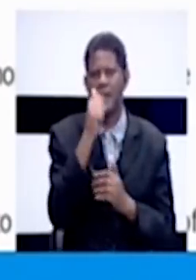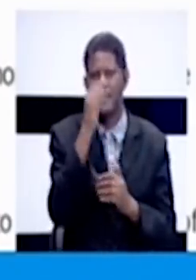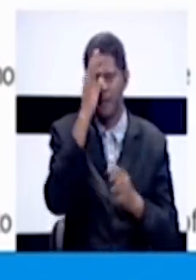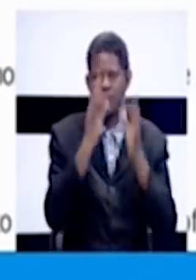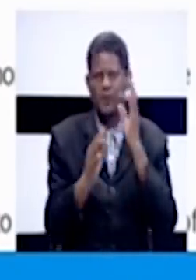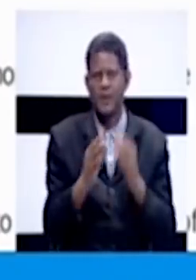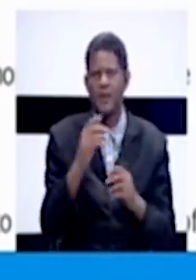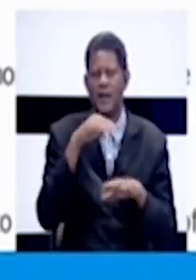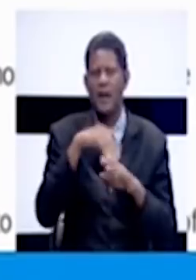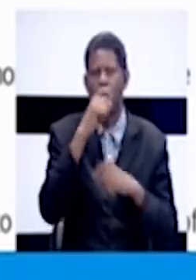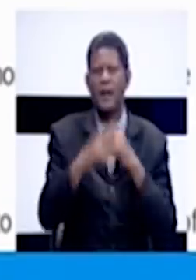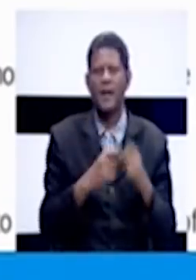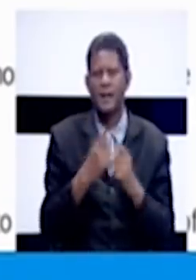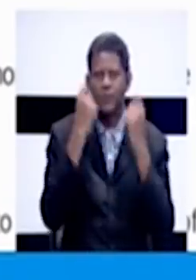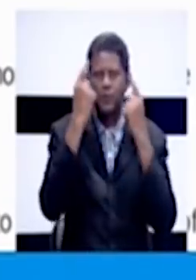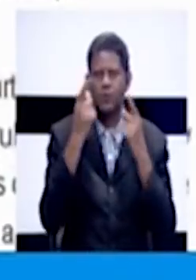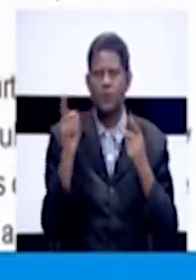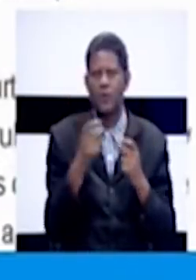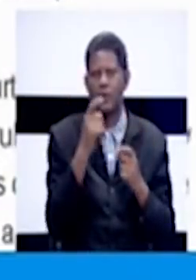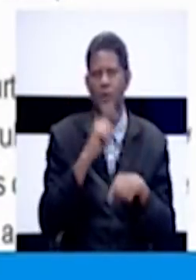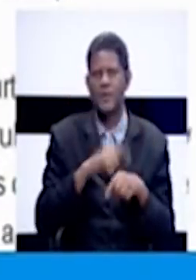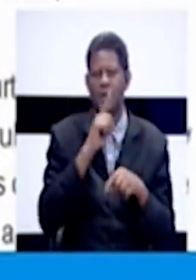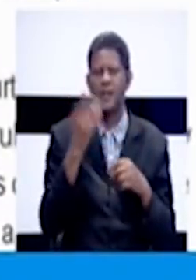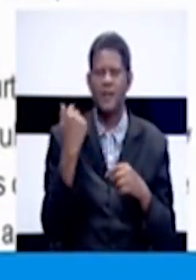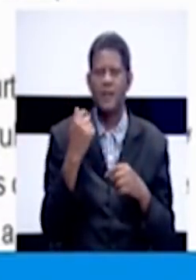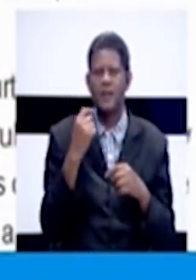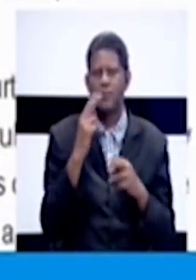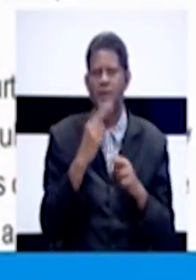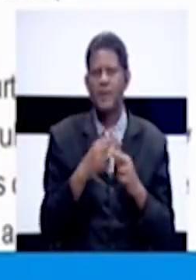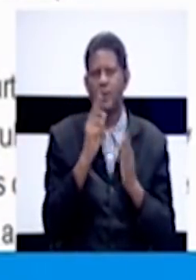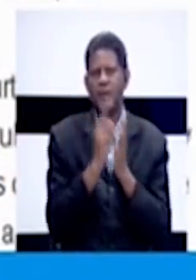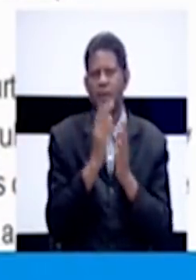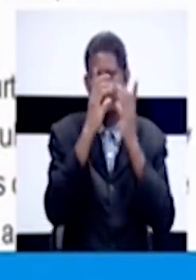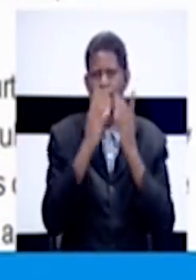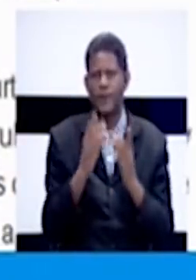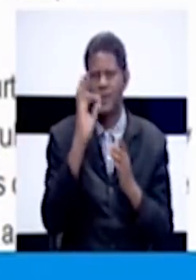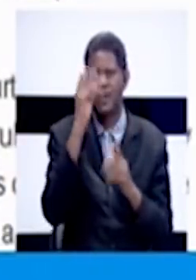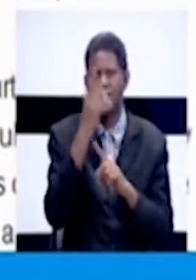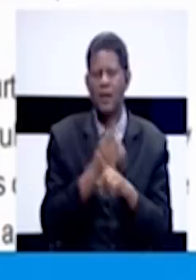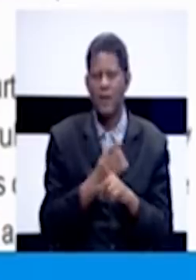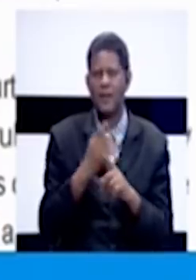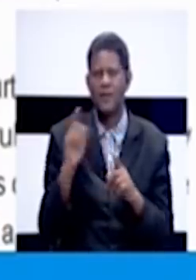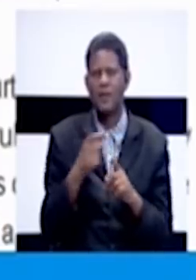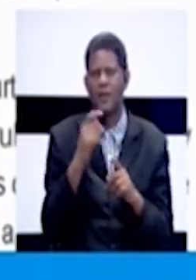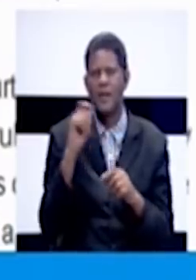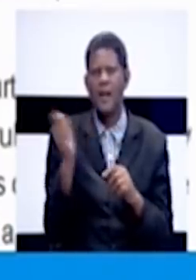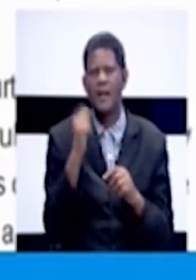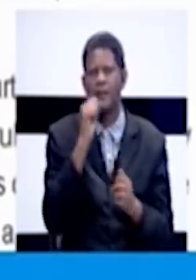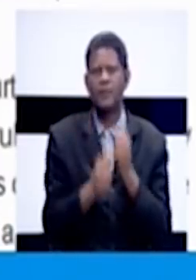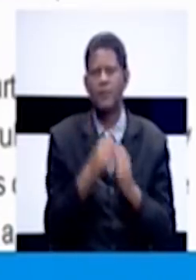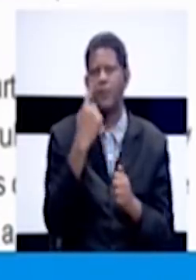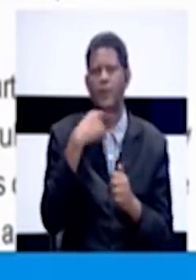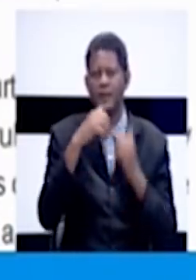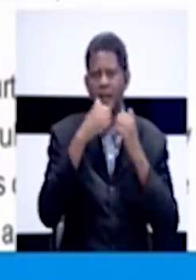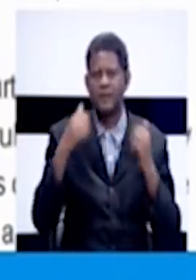ኣብ ዓለም ርዱእ ዝኾነሉ እዋን ኢና ነርና ብሽም ሕጊ ምኽባር ንትሽዓተ ኣዋርሕ ዝኣክል ዓሌቶም እንትጠፍእን ብመንነቶም